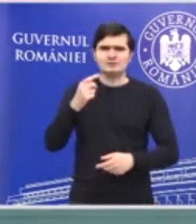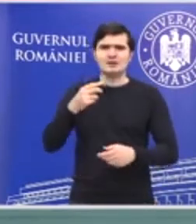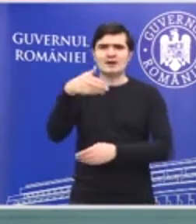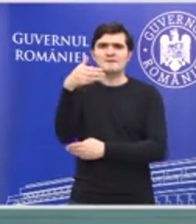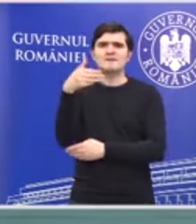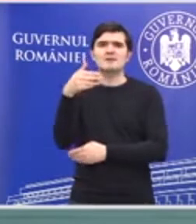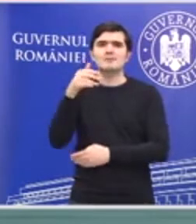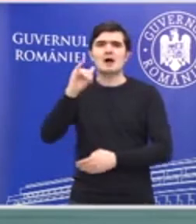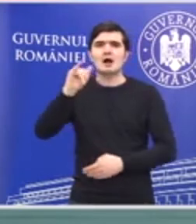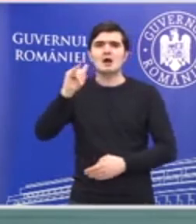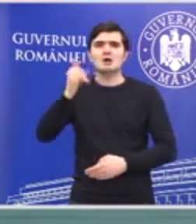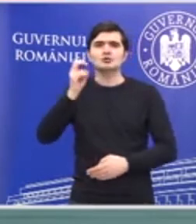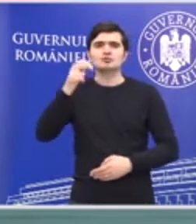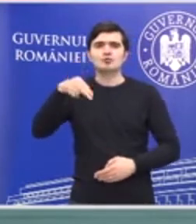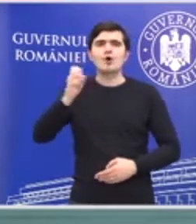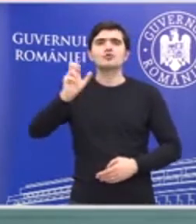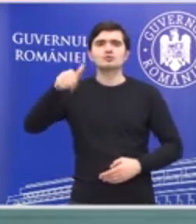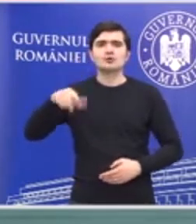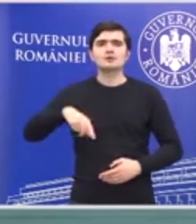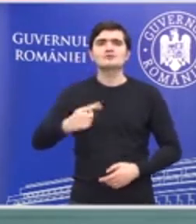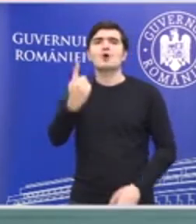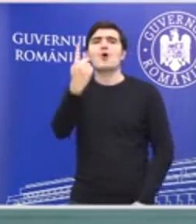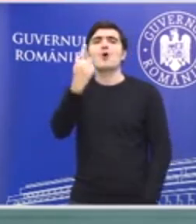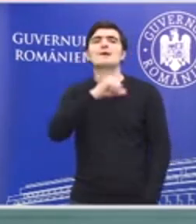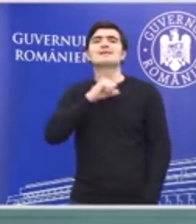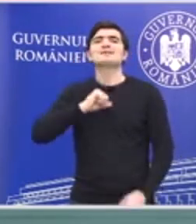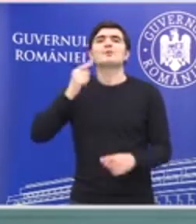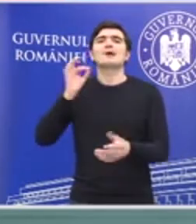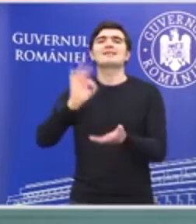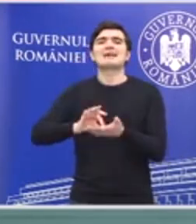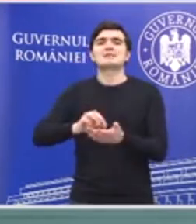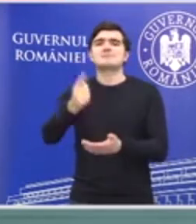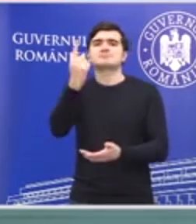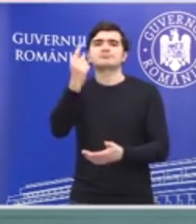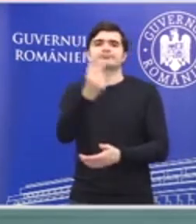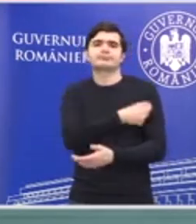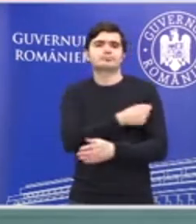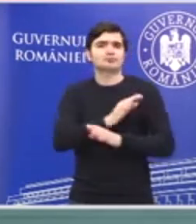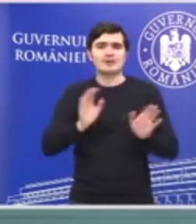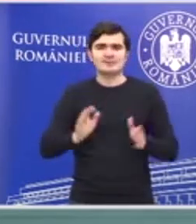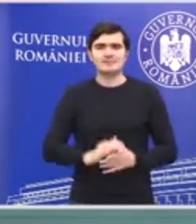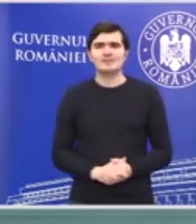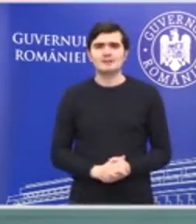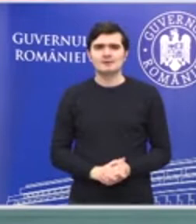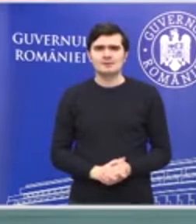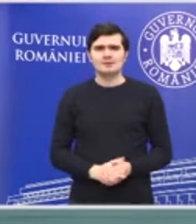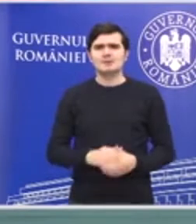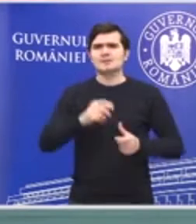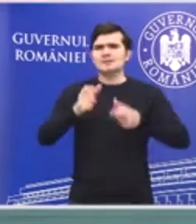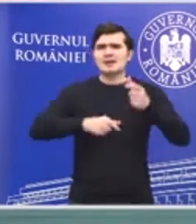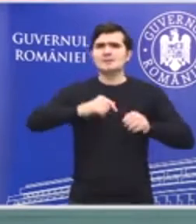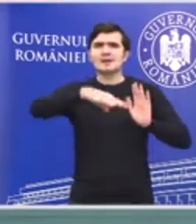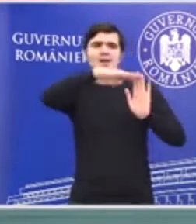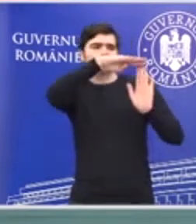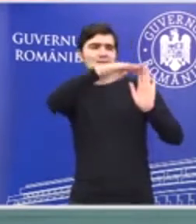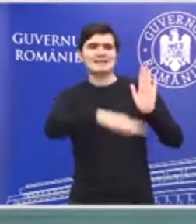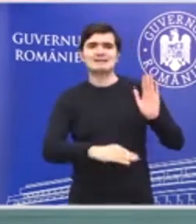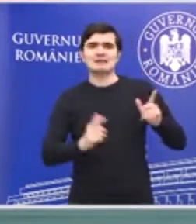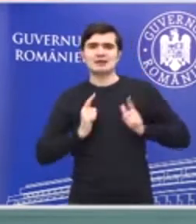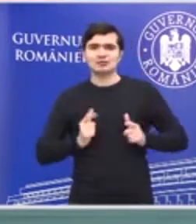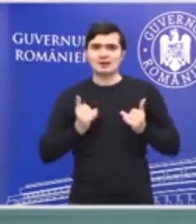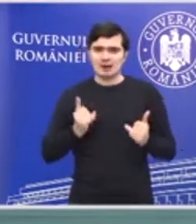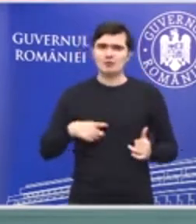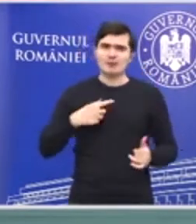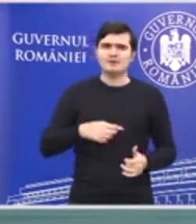face într-o singură doză. În ceea ce privește lista de așteptare, la acest moment